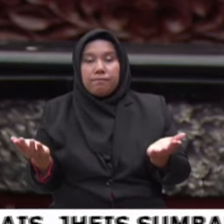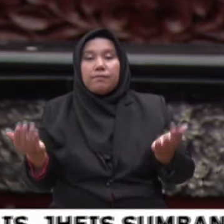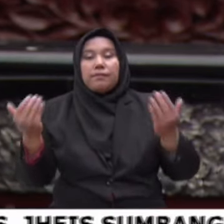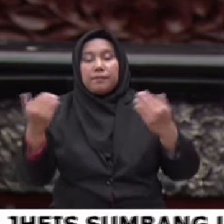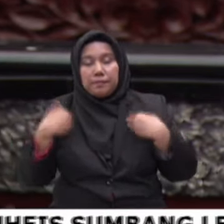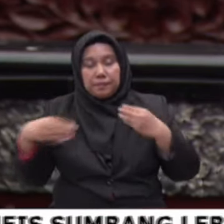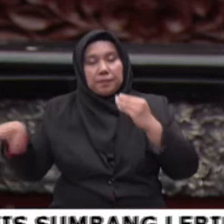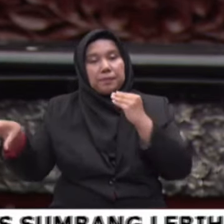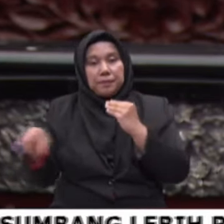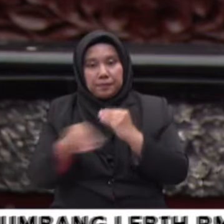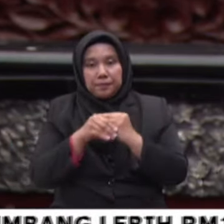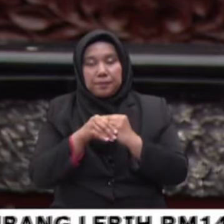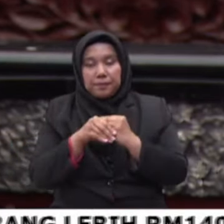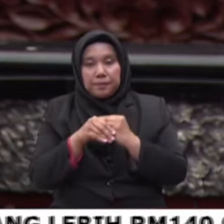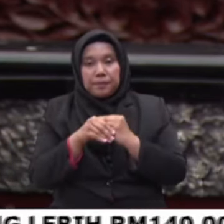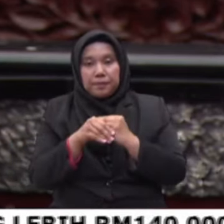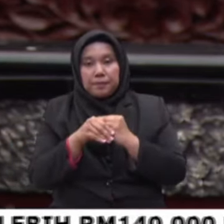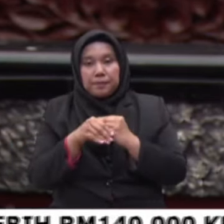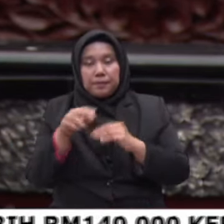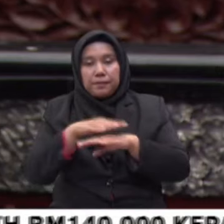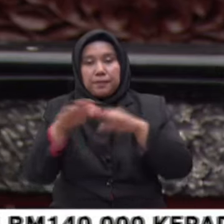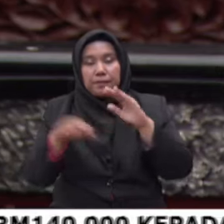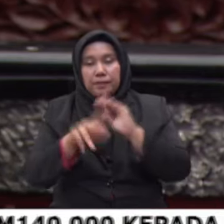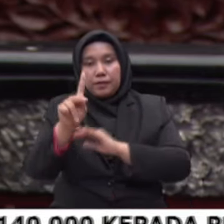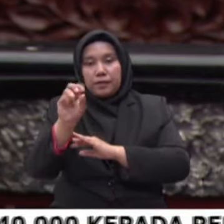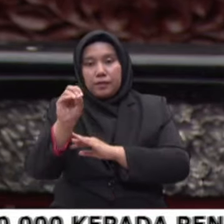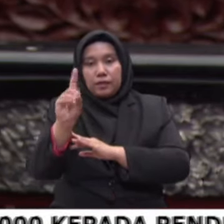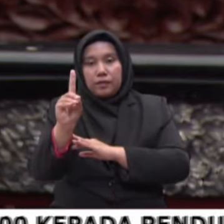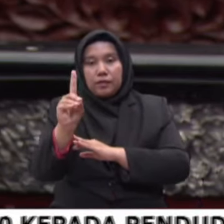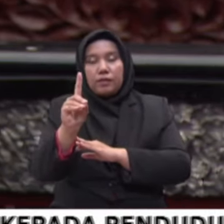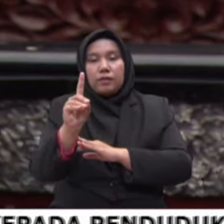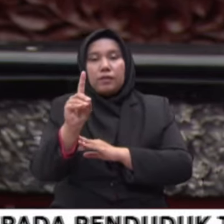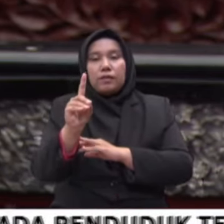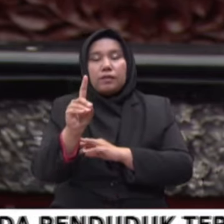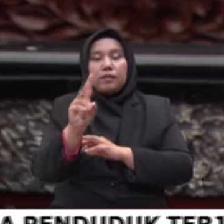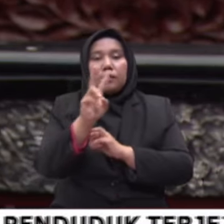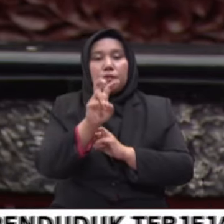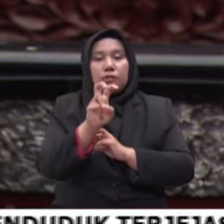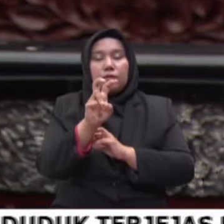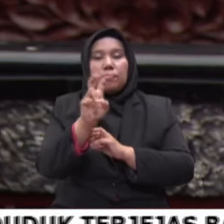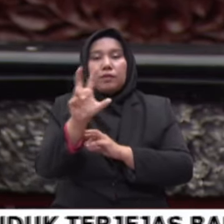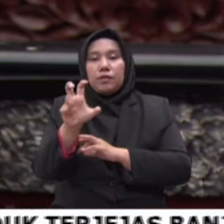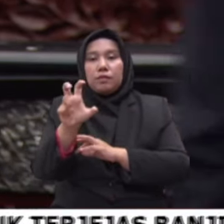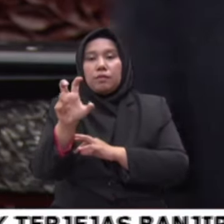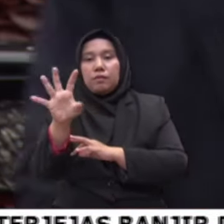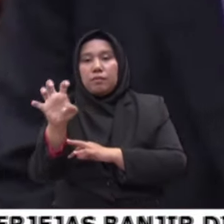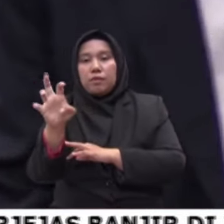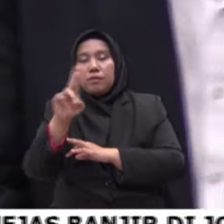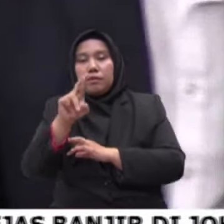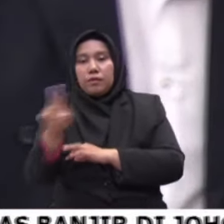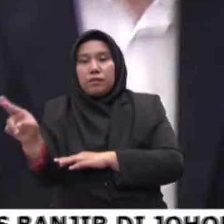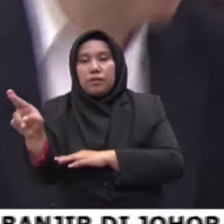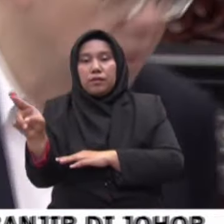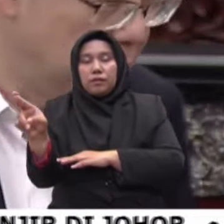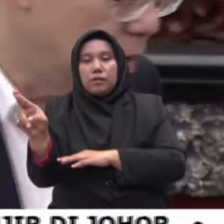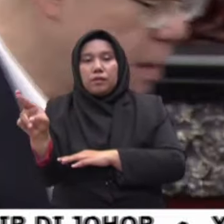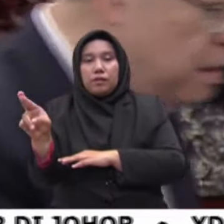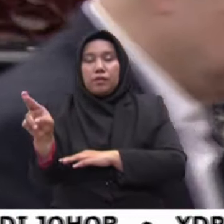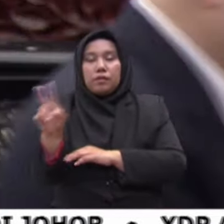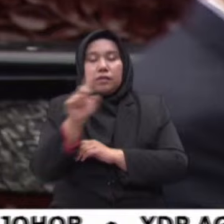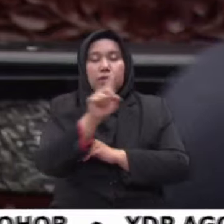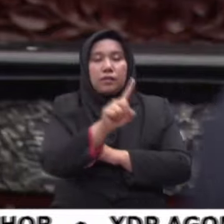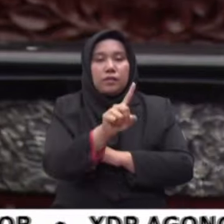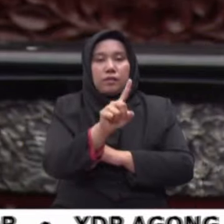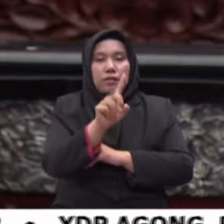ada penambahan di bawah kod 20,000 30,000 40,000 sebanyak R4,379,000